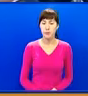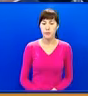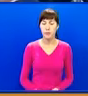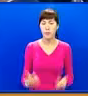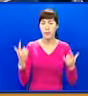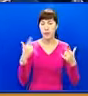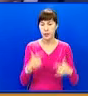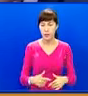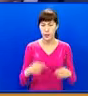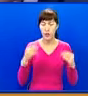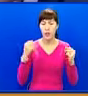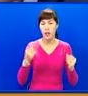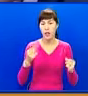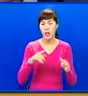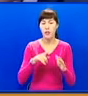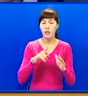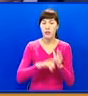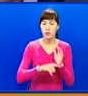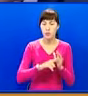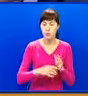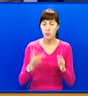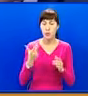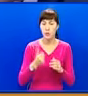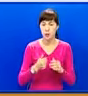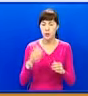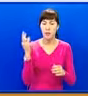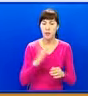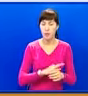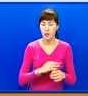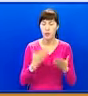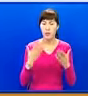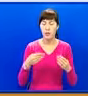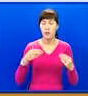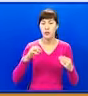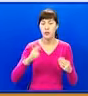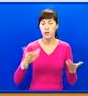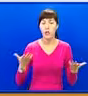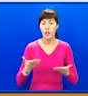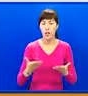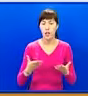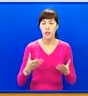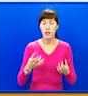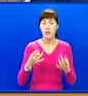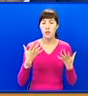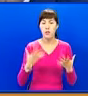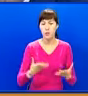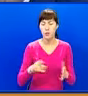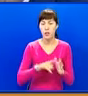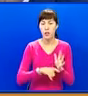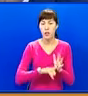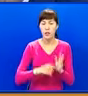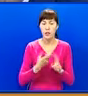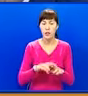Инфляция деп жүргеніміз ақшаның құнсыздануын анықтайтын есеп. Тапқан табысыңыз, қолыңыздағы теңгеңіз қаншалықты құнсызданып барады. Бүгін үкімет